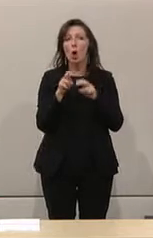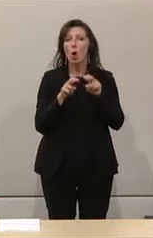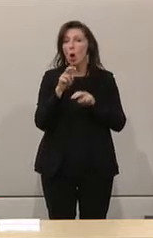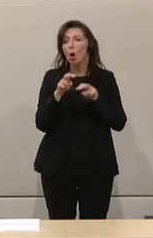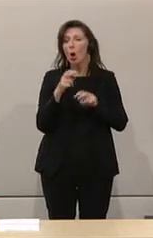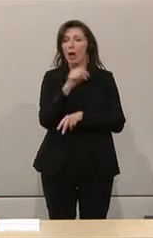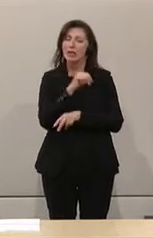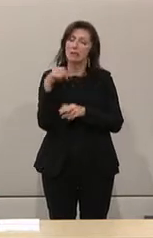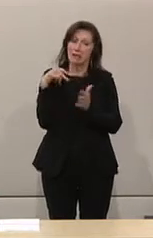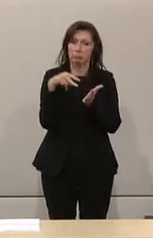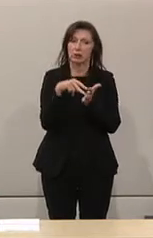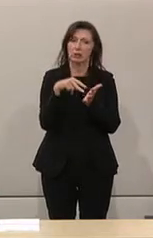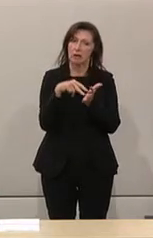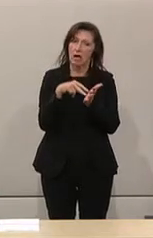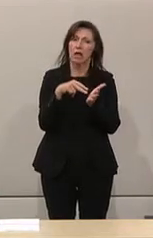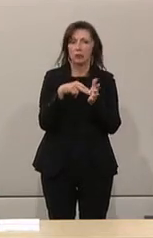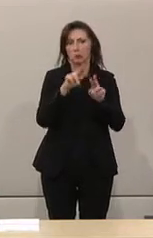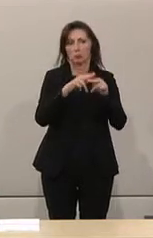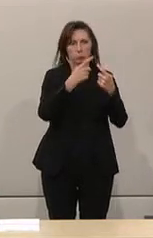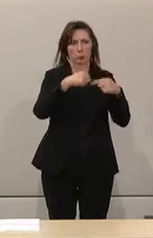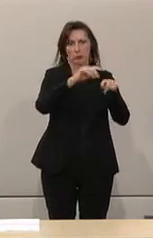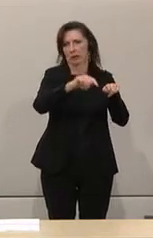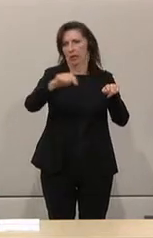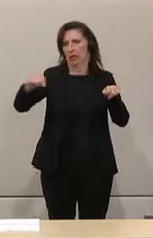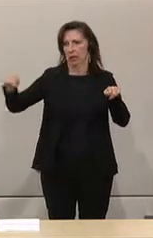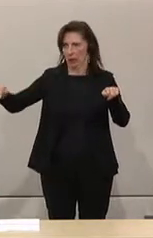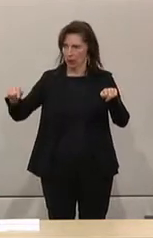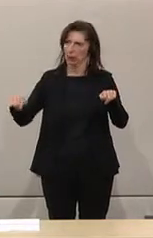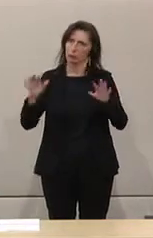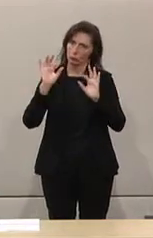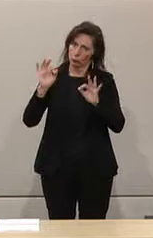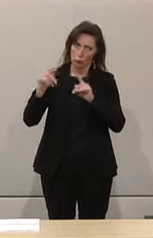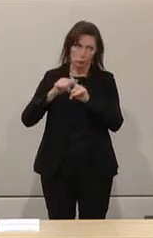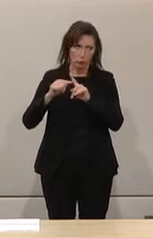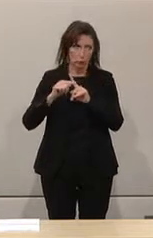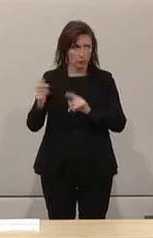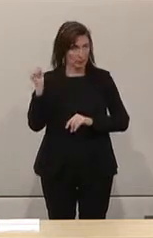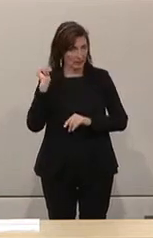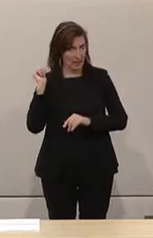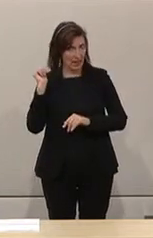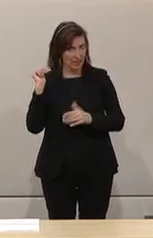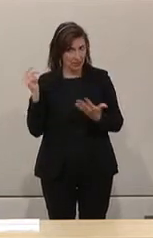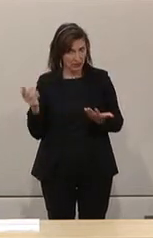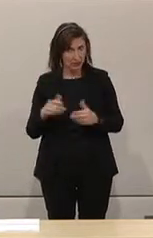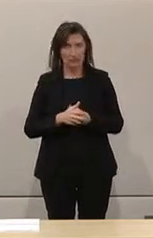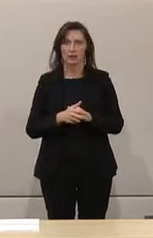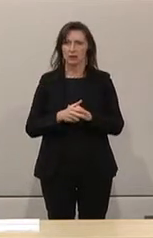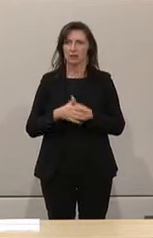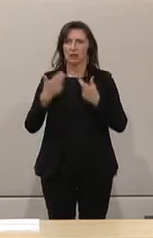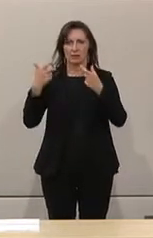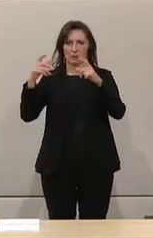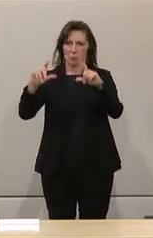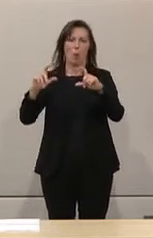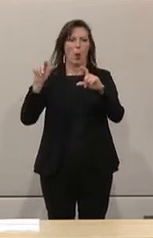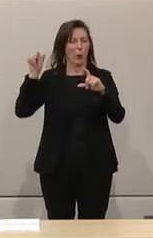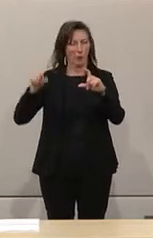Länder. Das ist einmal grundsätzlich zu begrüßen. Der Ökonom Charles B. Blanchard hat gestern in seinem Blog geschrieben, ein